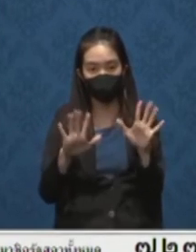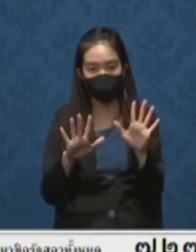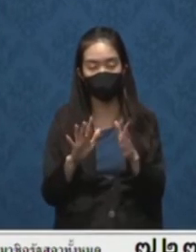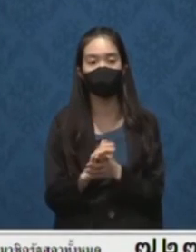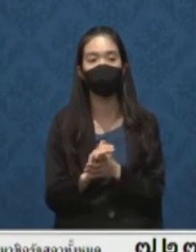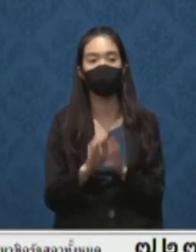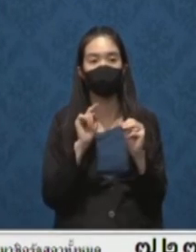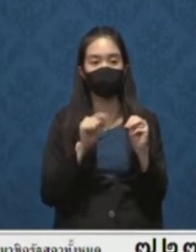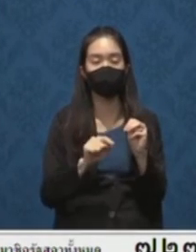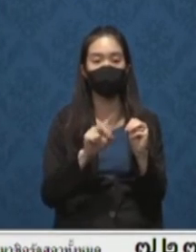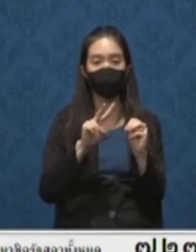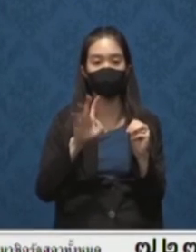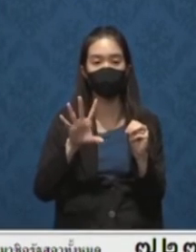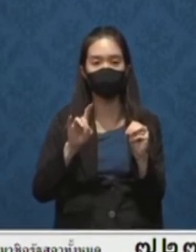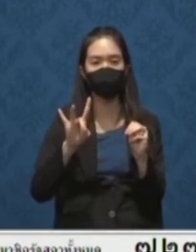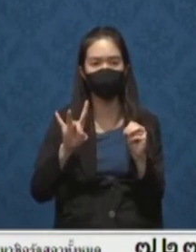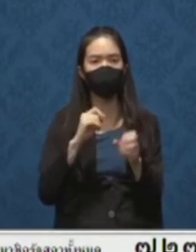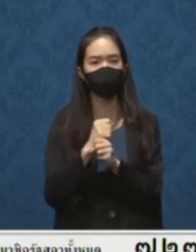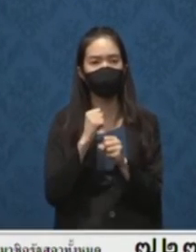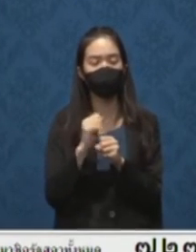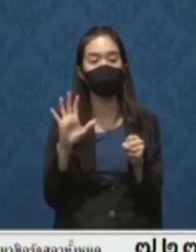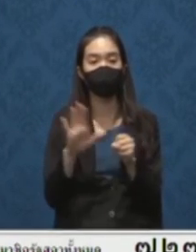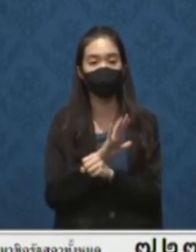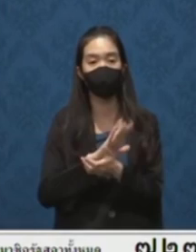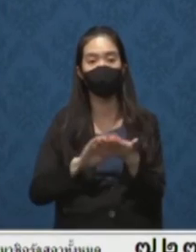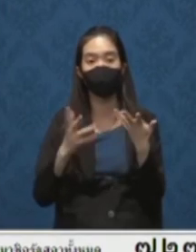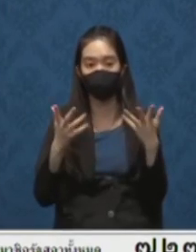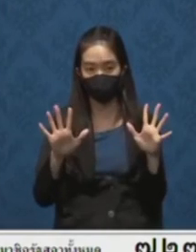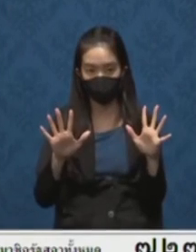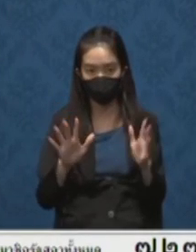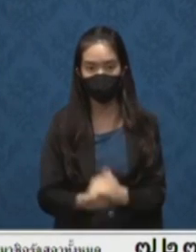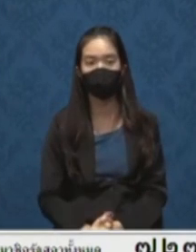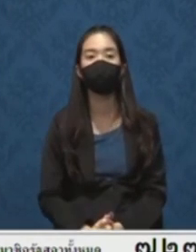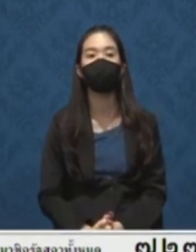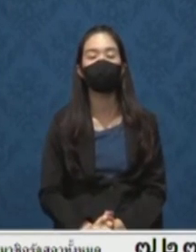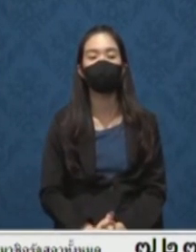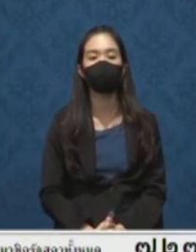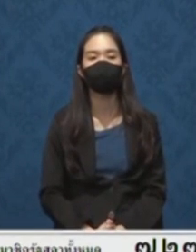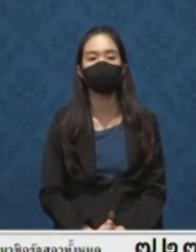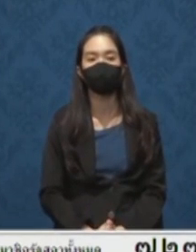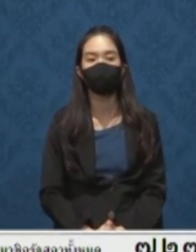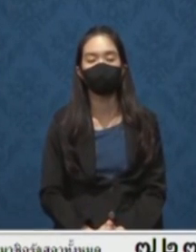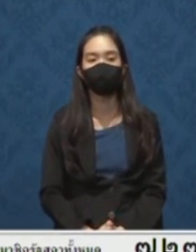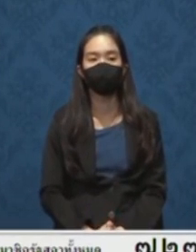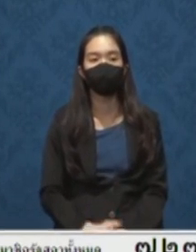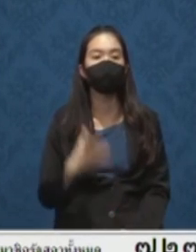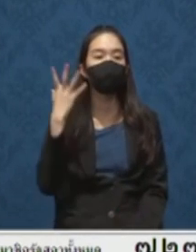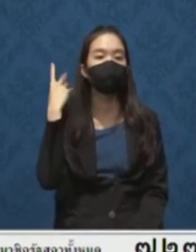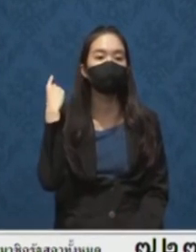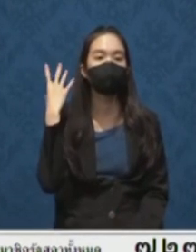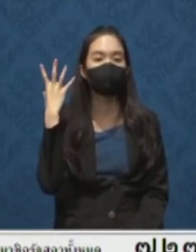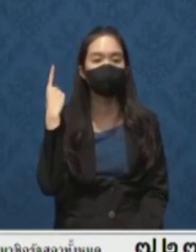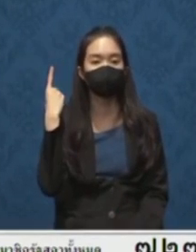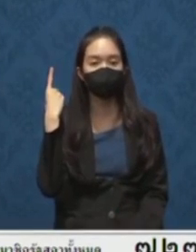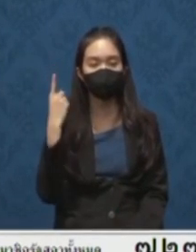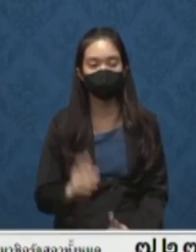8 ทุกประการแล้วย้ำคำวาทุกประการครับลาสุเมื่อวานนี้เองครั ธรรมท